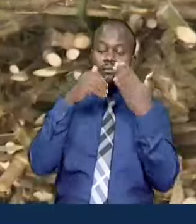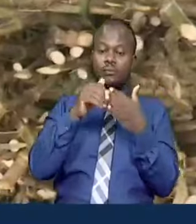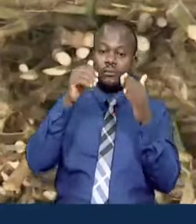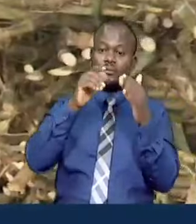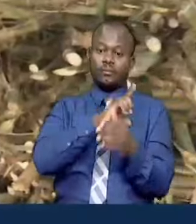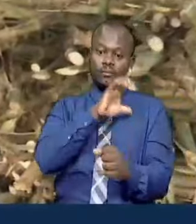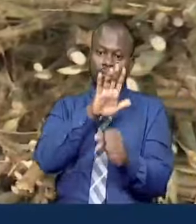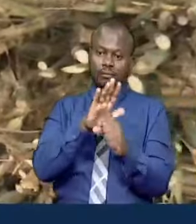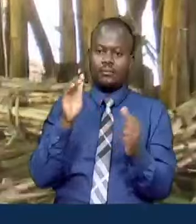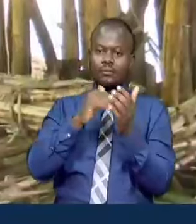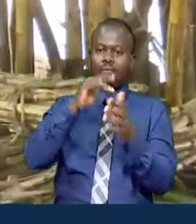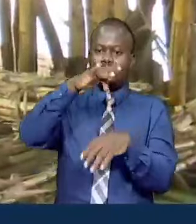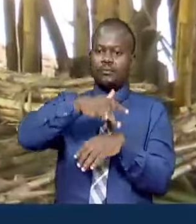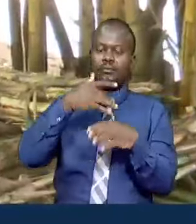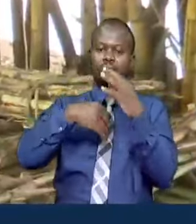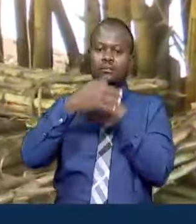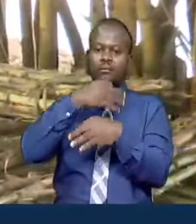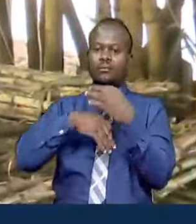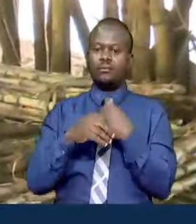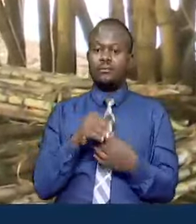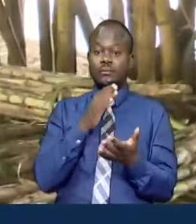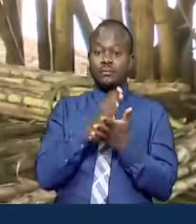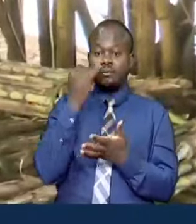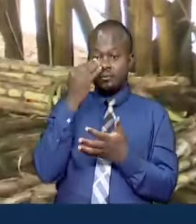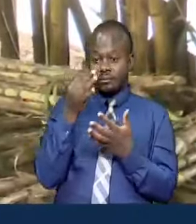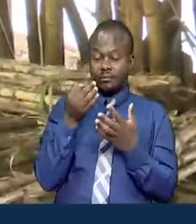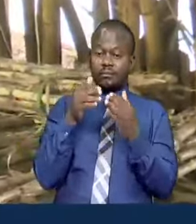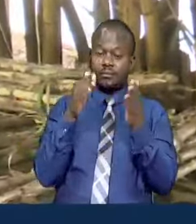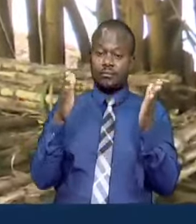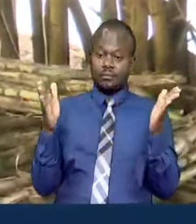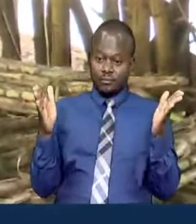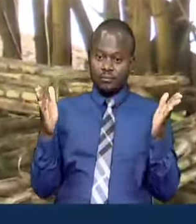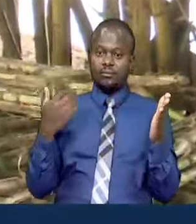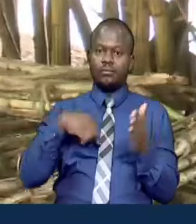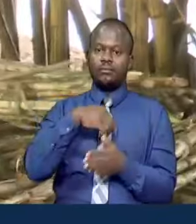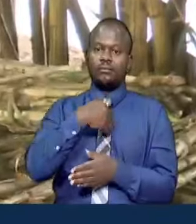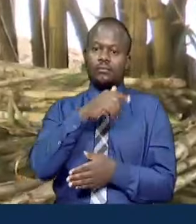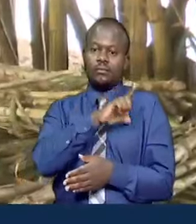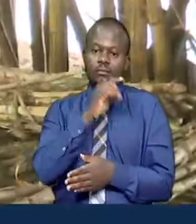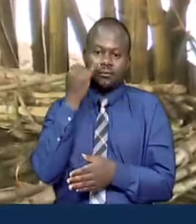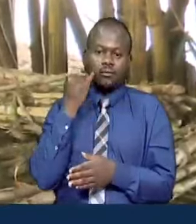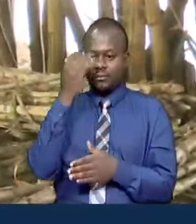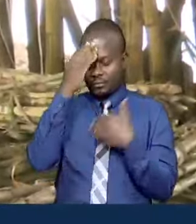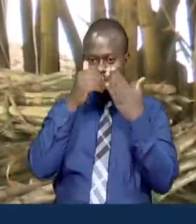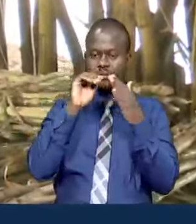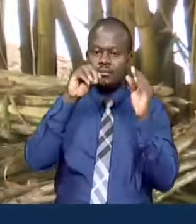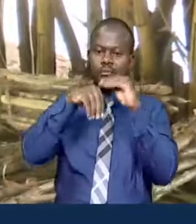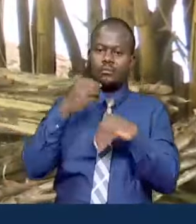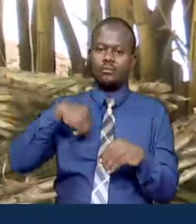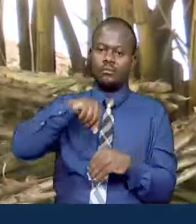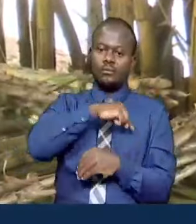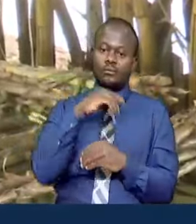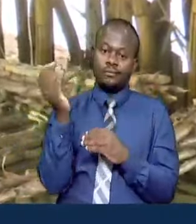bo kongera gukora kuri uru ruganda. Rero iyo rufunguye kare tuba dufite amahirwe akomeye cyane, kuko nta umusaruro